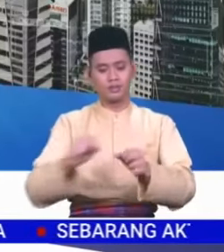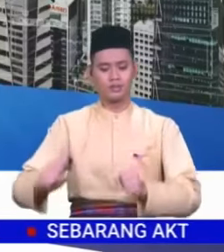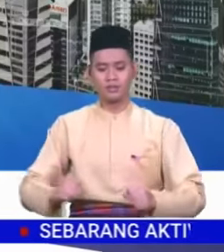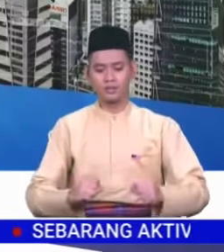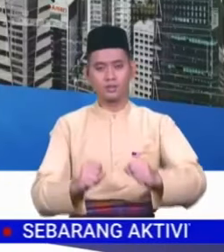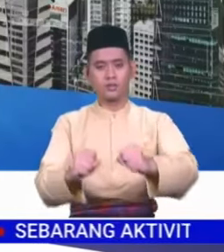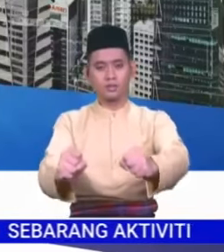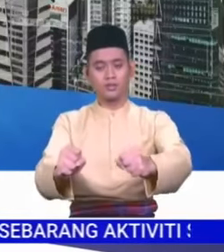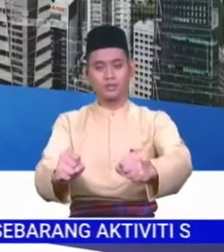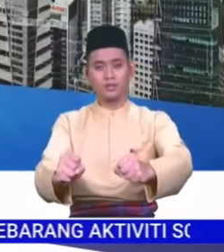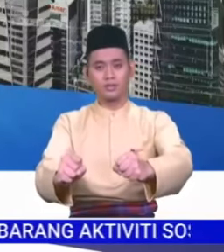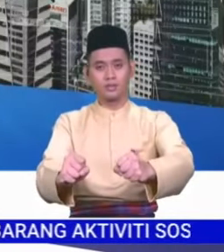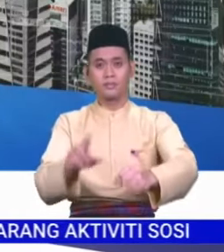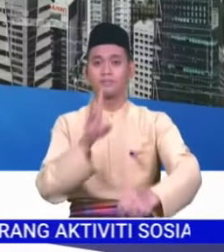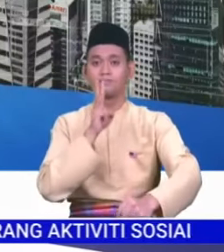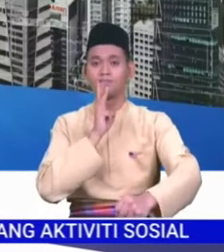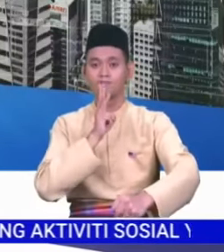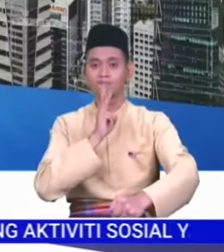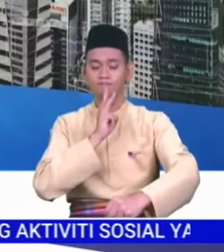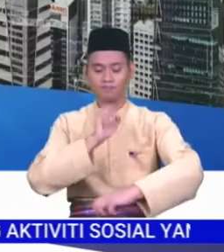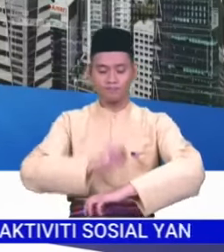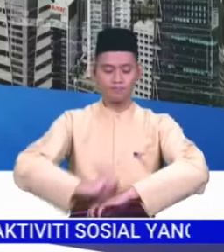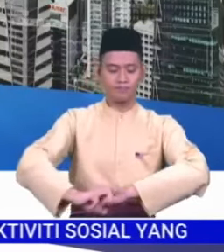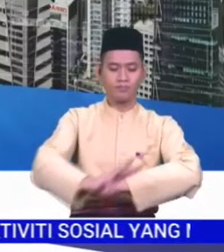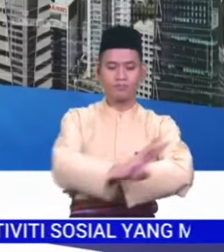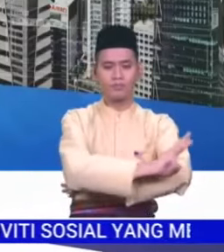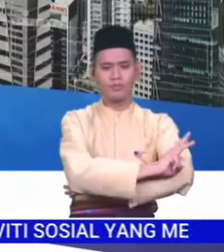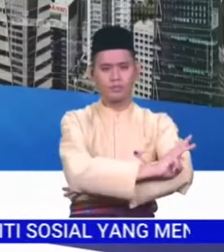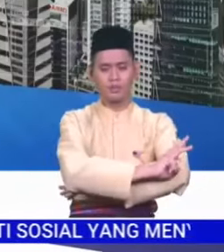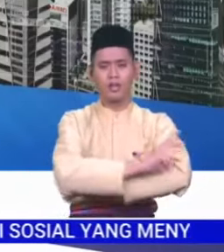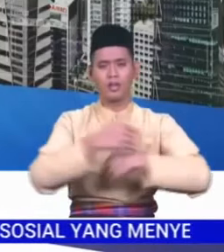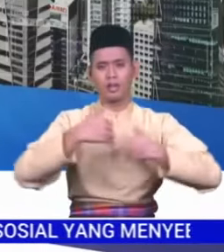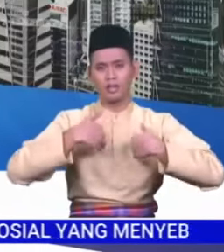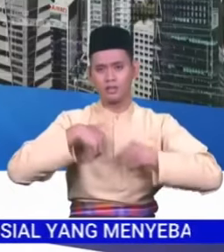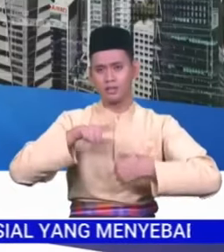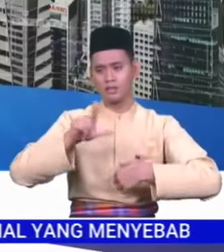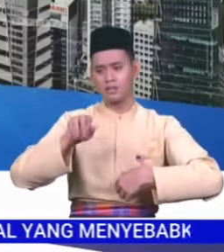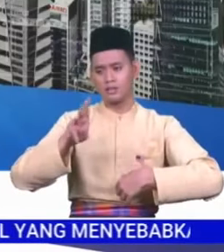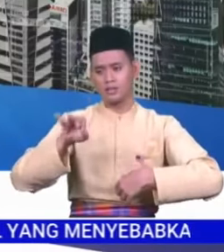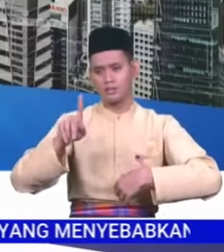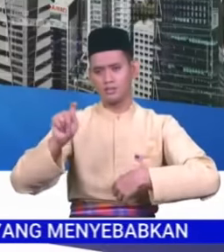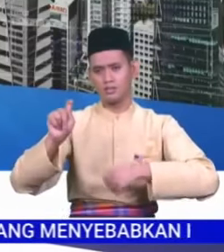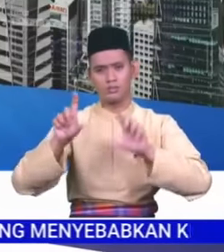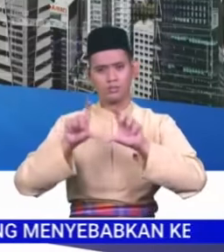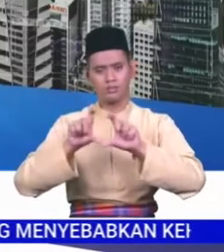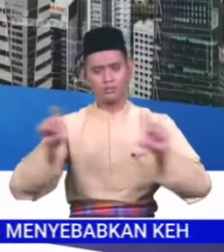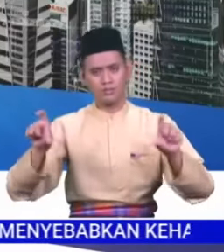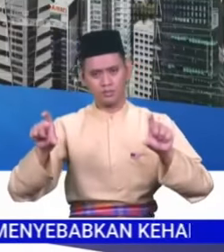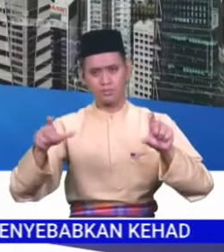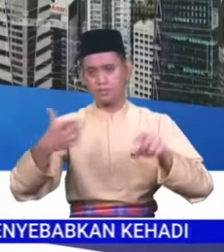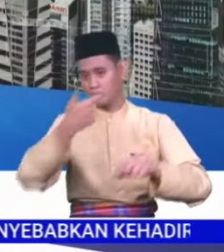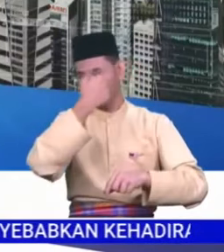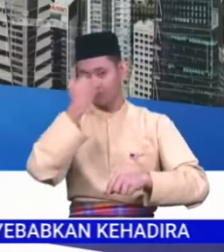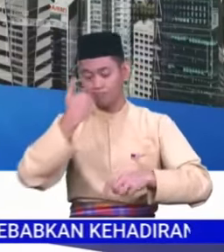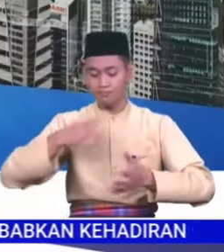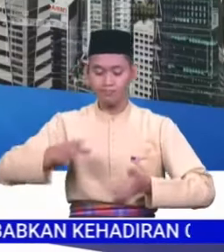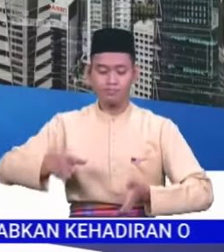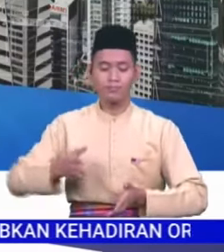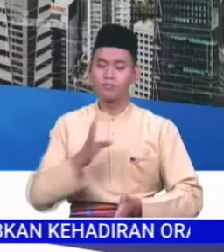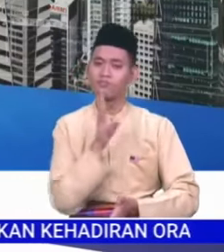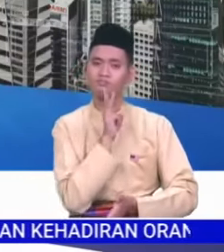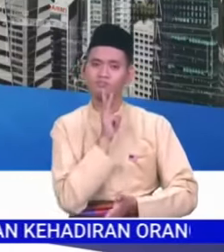pengairan di Jepang sawah kampung itu masalah lumut tebal ditandai menyebabkan aliran air terhalang sekaligus mencatatkan